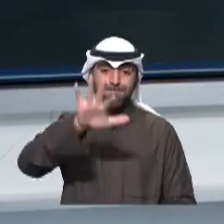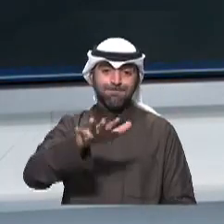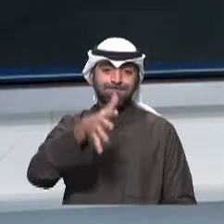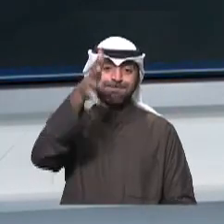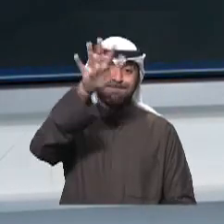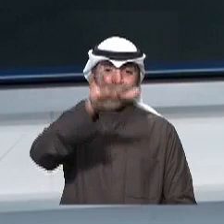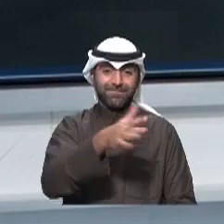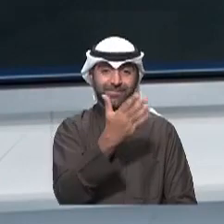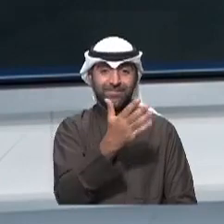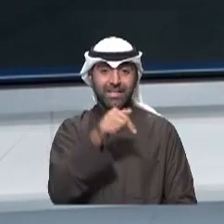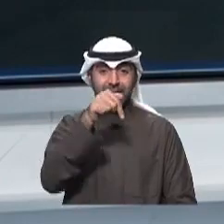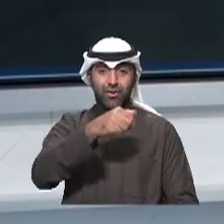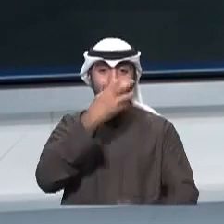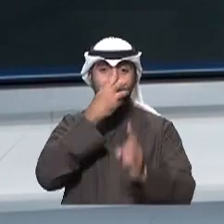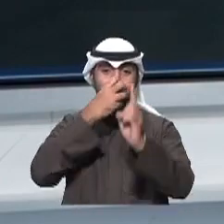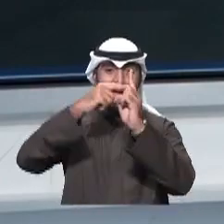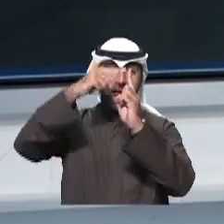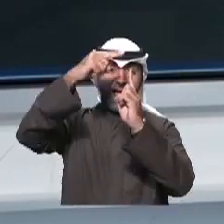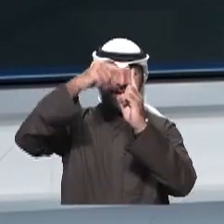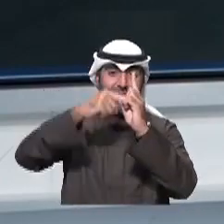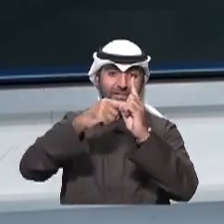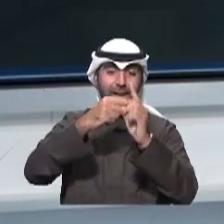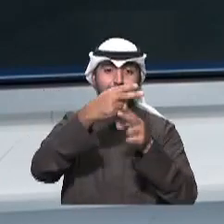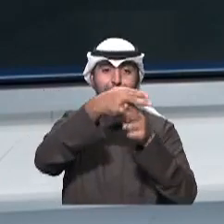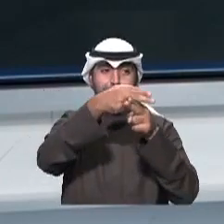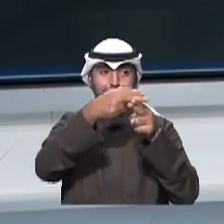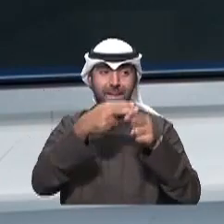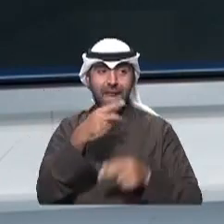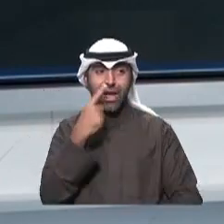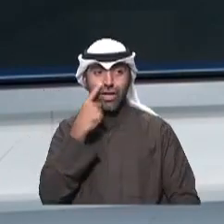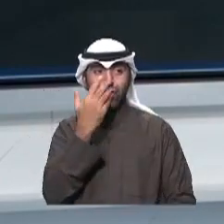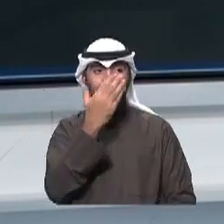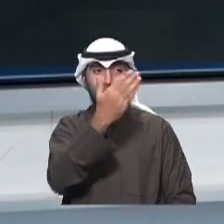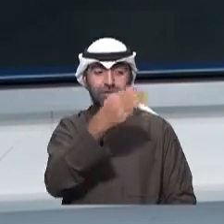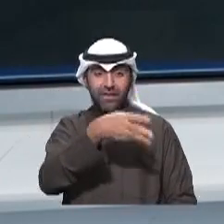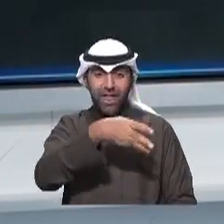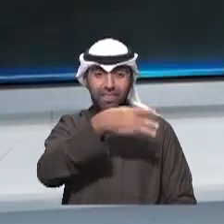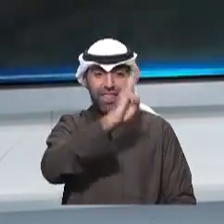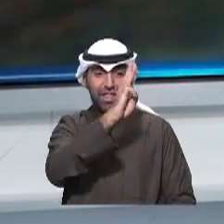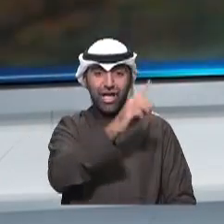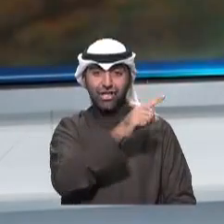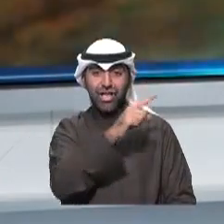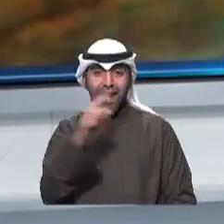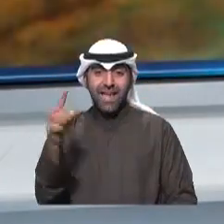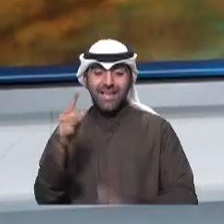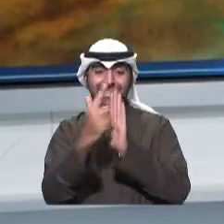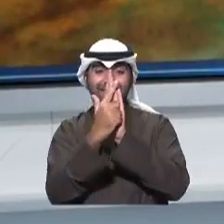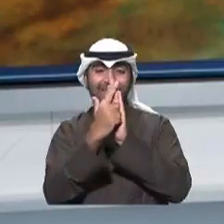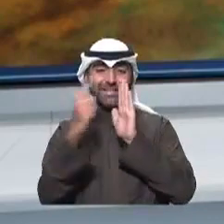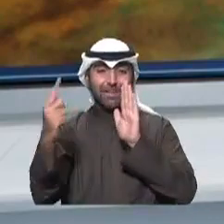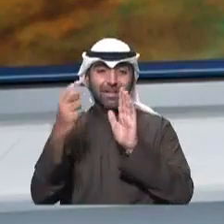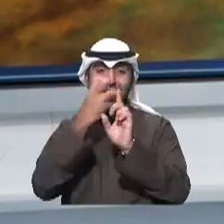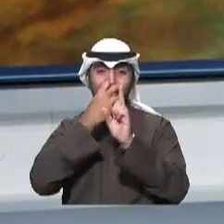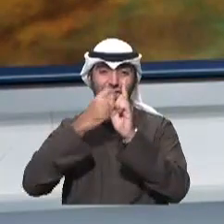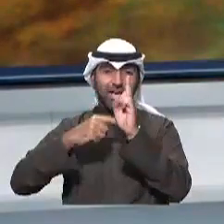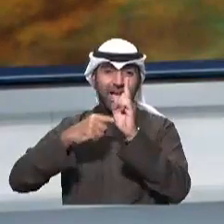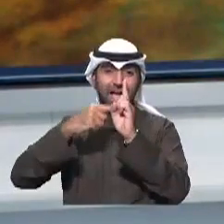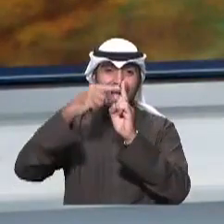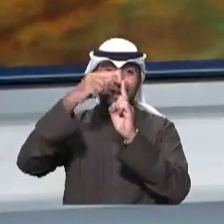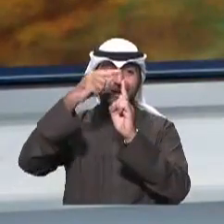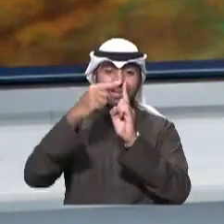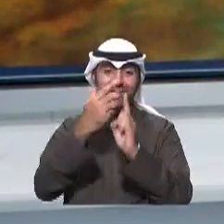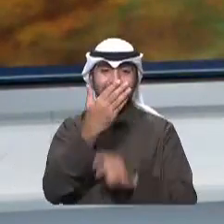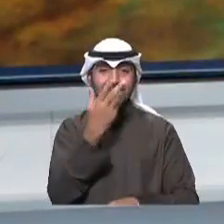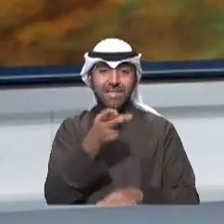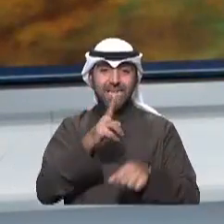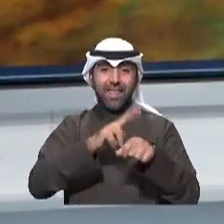الليله مدينه الكويت 17 درجه مئويه، زرنا الشماليه وربو بابيان وفيلتشا ما بين 16 الى 19 درجه مئويه. في